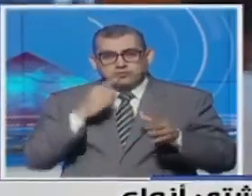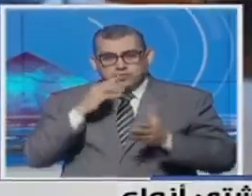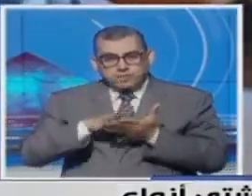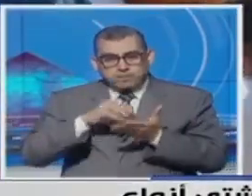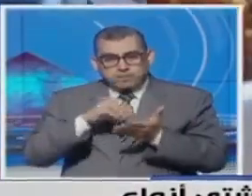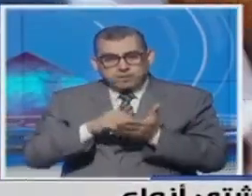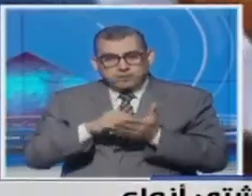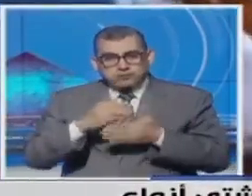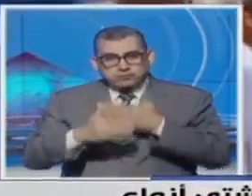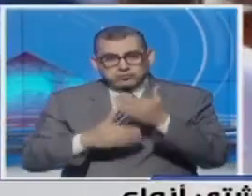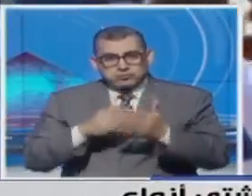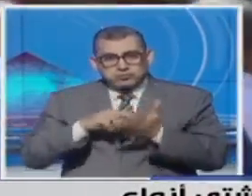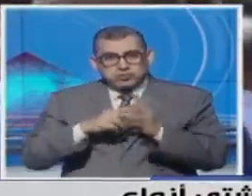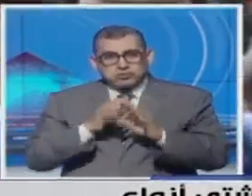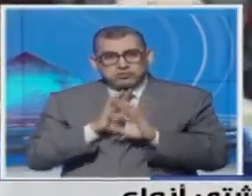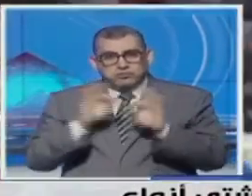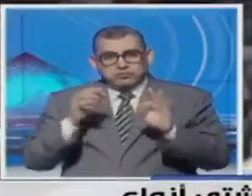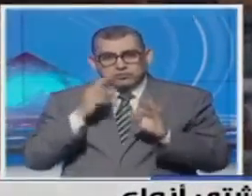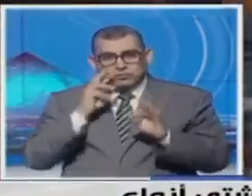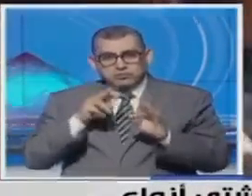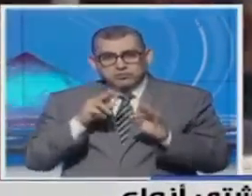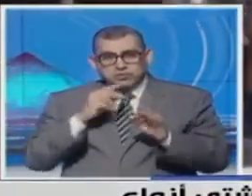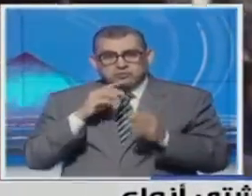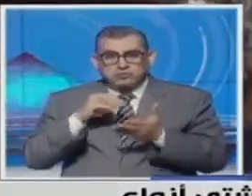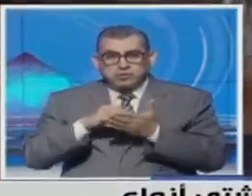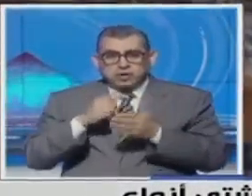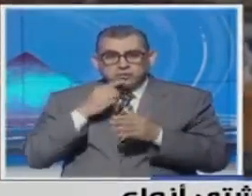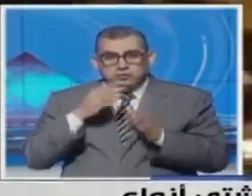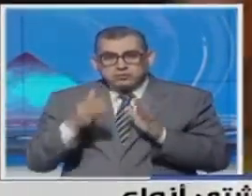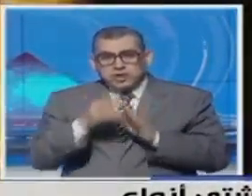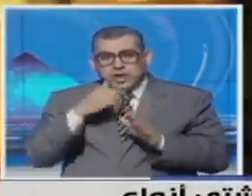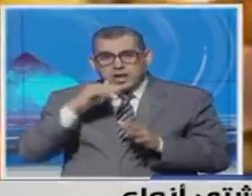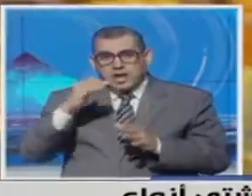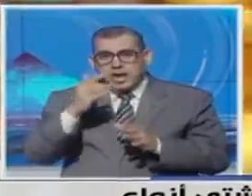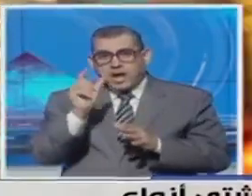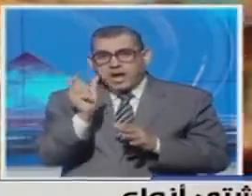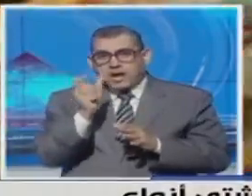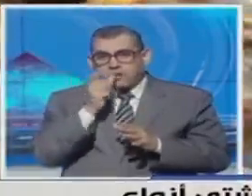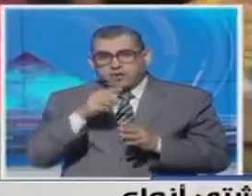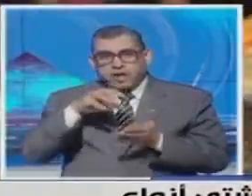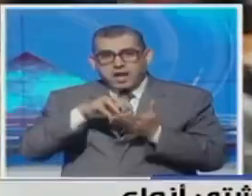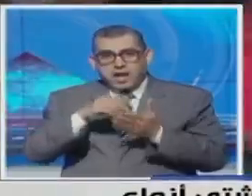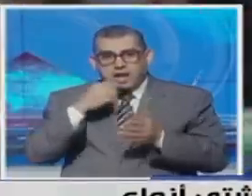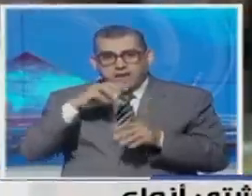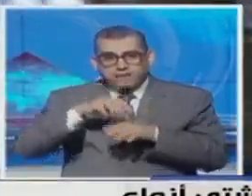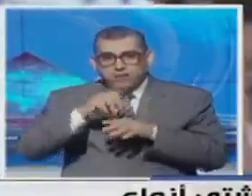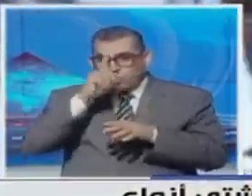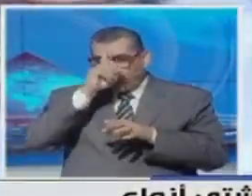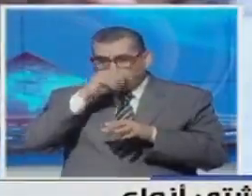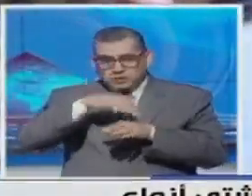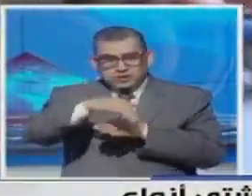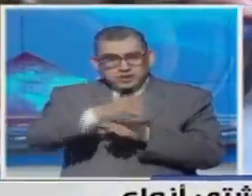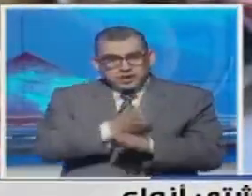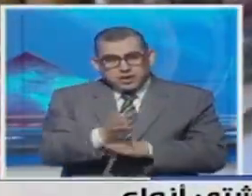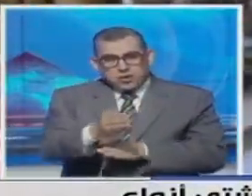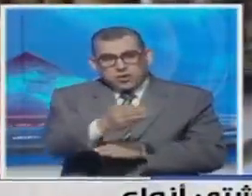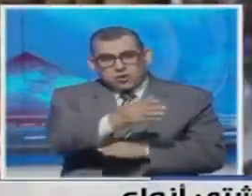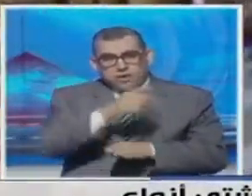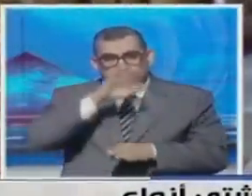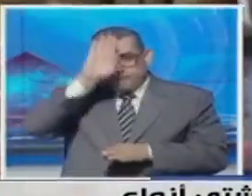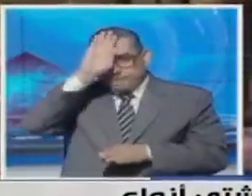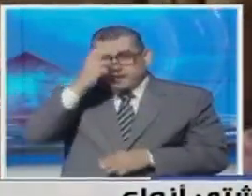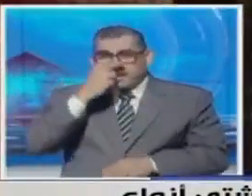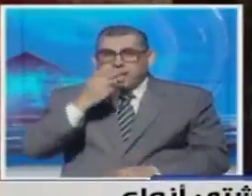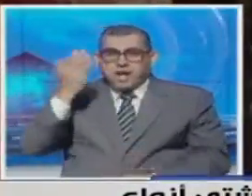تحيط بفناء يشبه الوكالة، ذلك هو وصف الخان. أما الخليلي فنسبة لأحد أمراء المماليك،